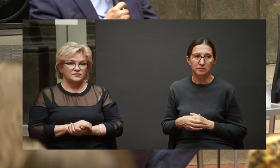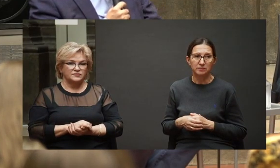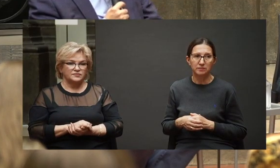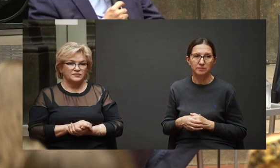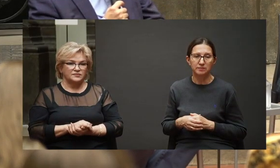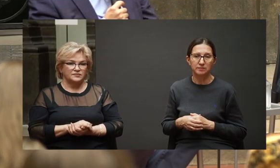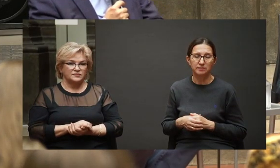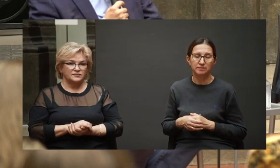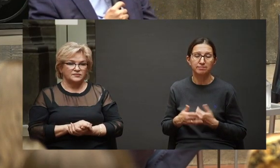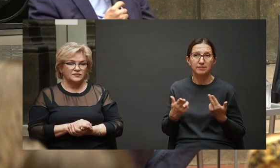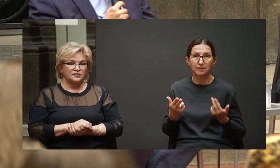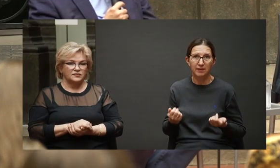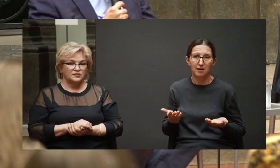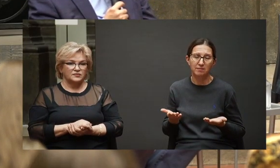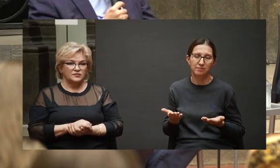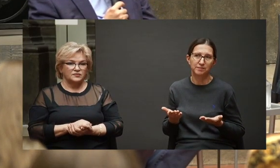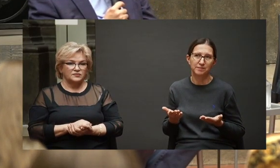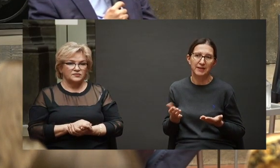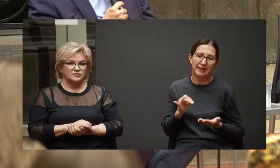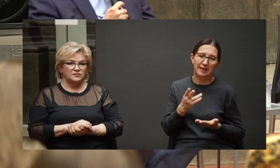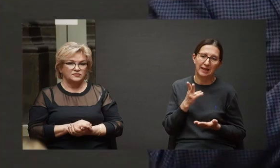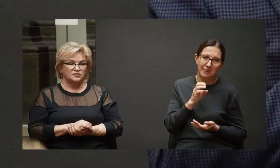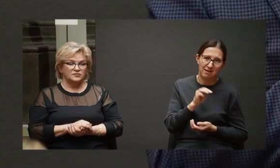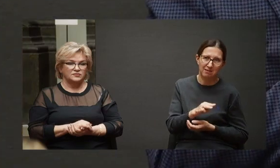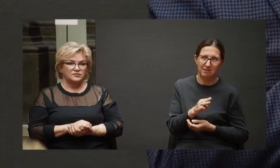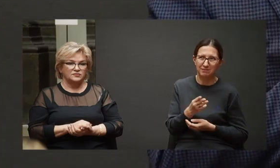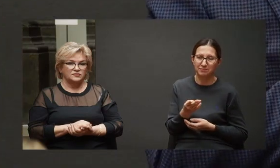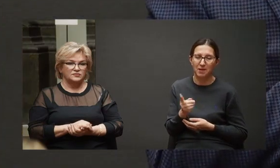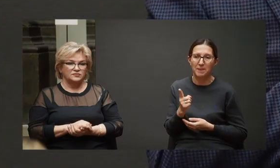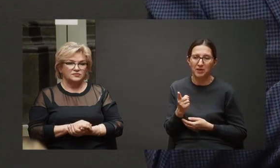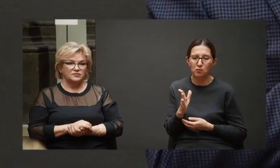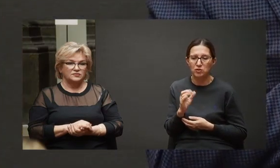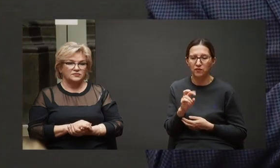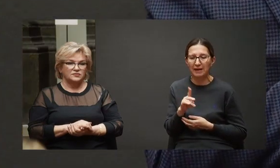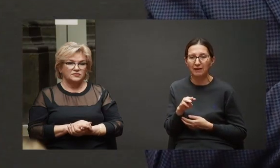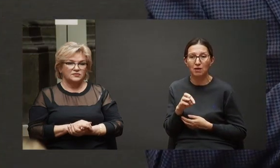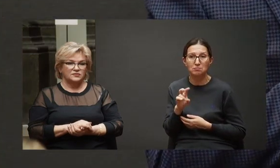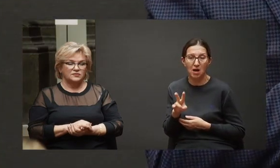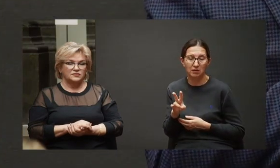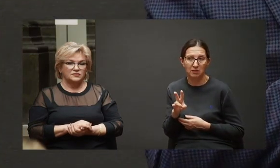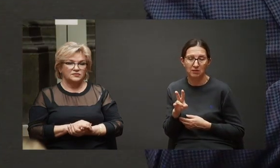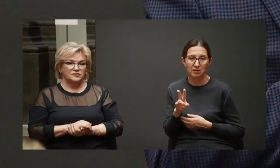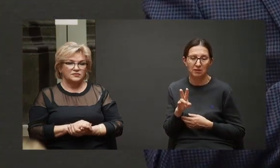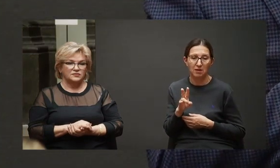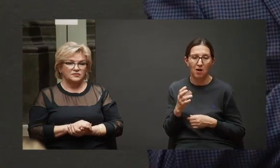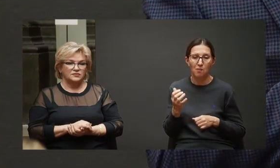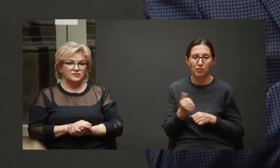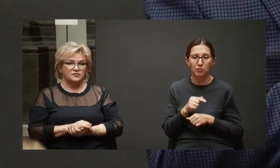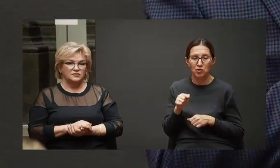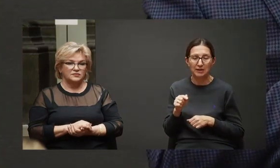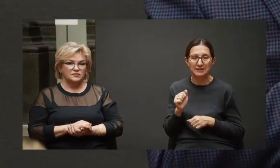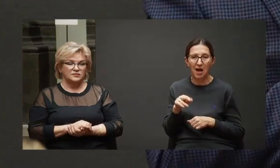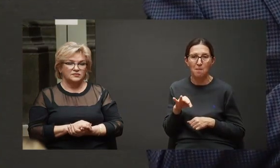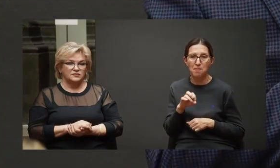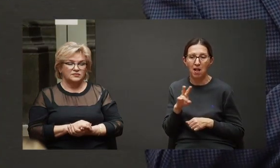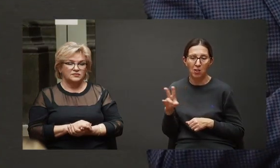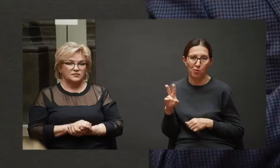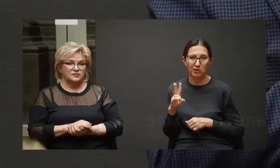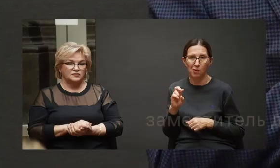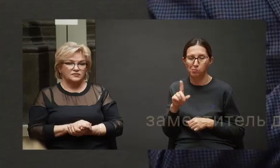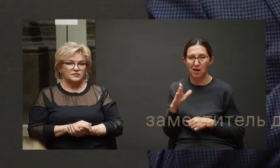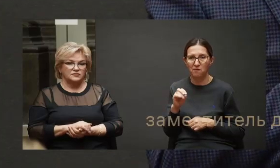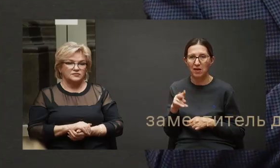да и нет, потому что, конечно, Винкельман вчитывает в Аполлона Бельведерского уже